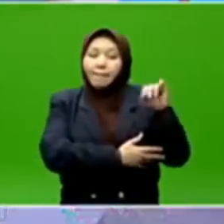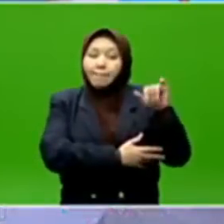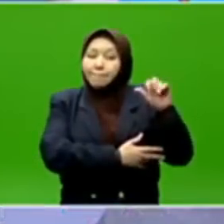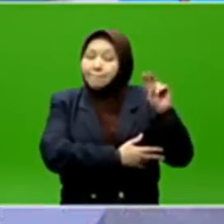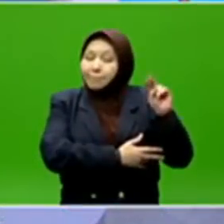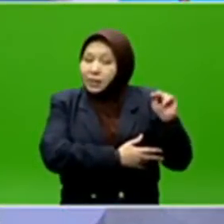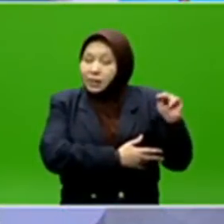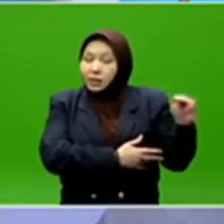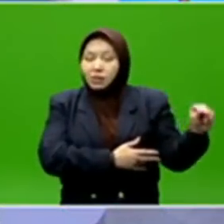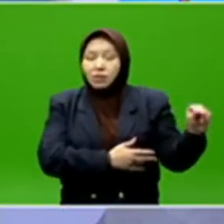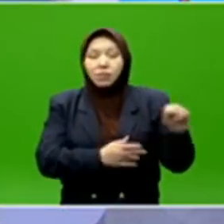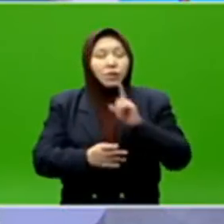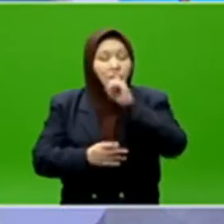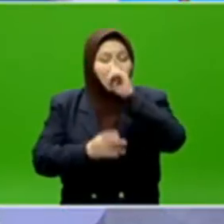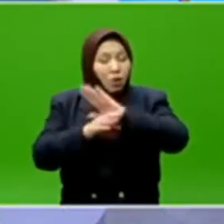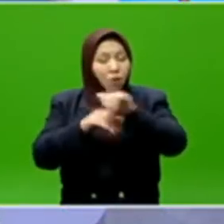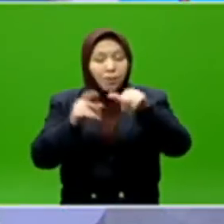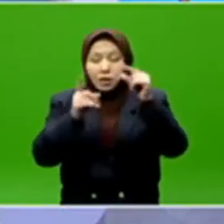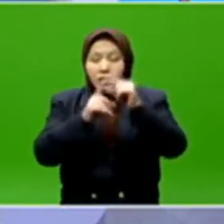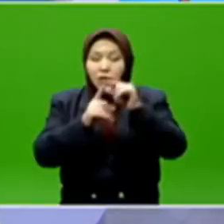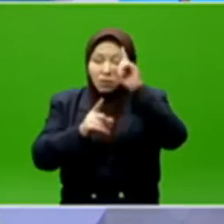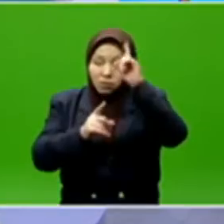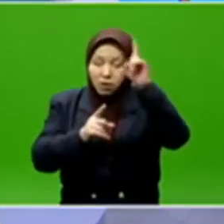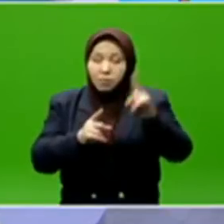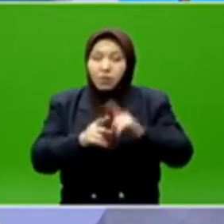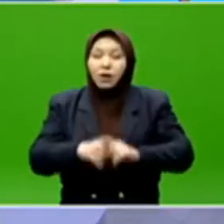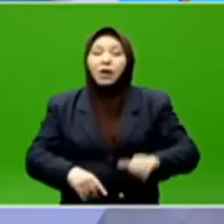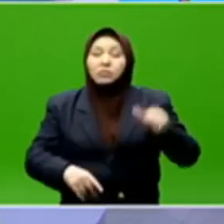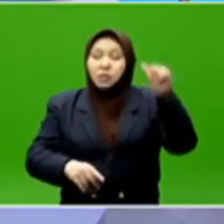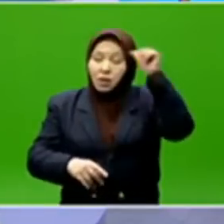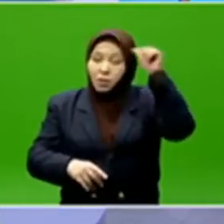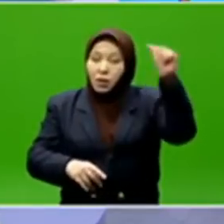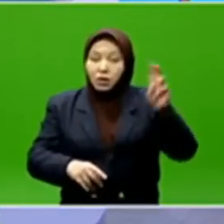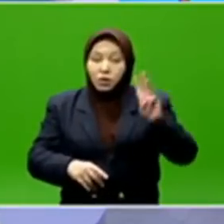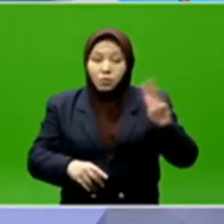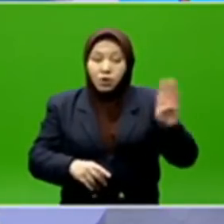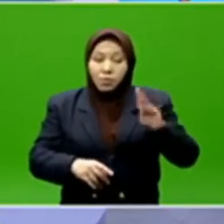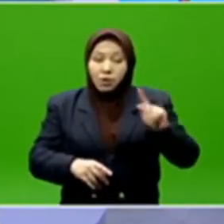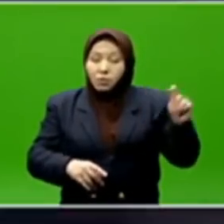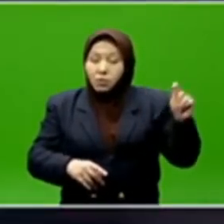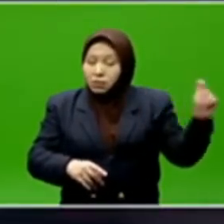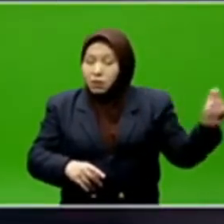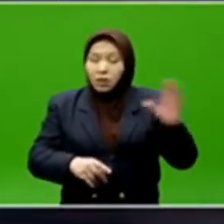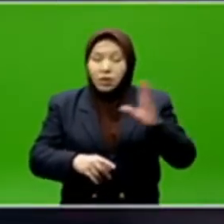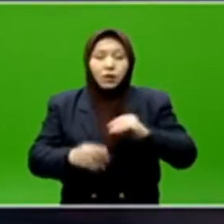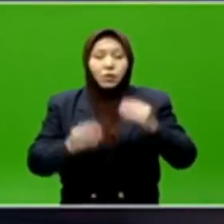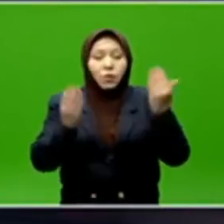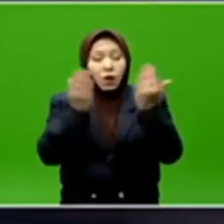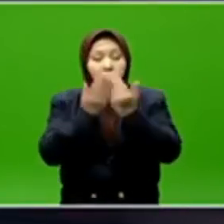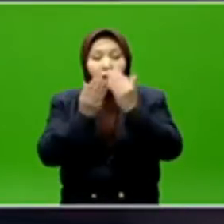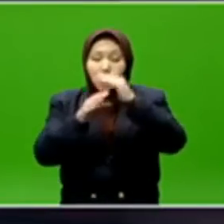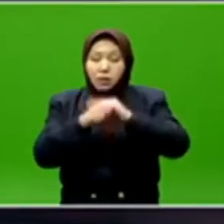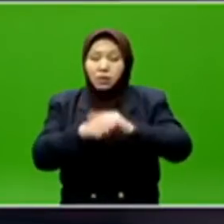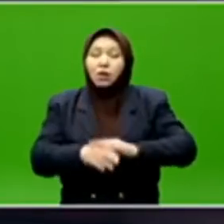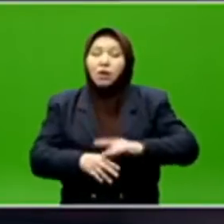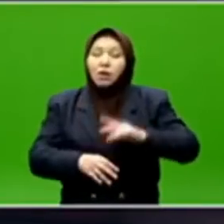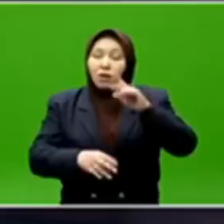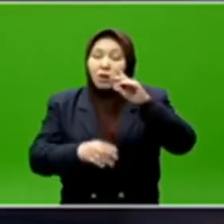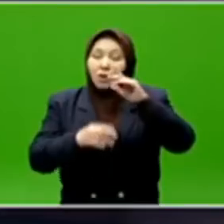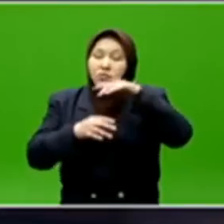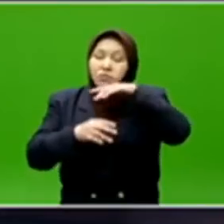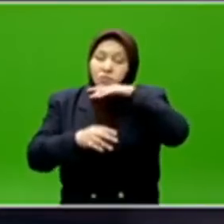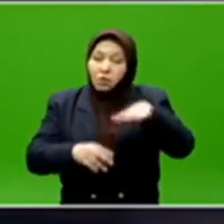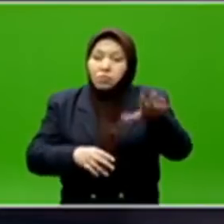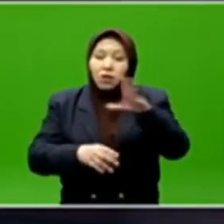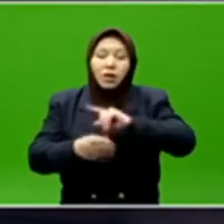آمين. صدق الله. السلام عليكم ورحمة الله وبركاته. الحمد لله والصلاة والسلام على رسول الله وعلى آله ومن والاه. أشهد أن لا إله إلا الله وأشهد أن محمدًا